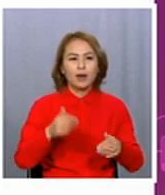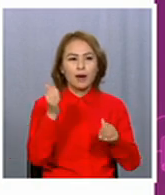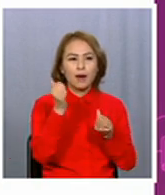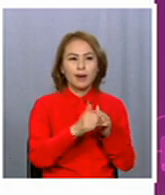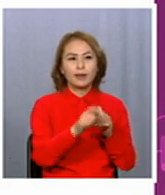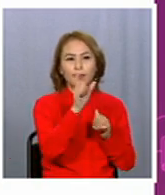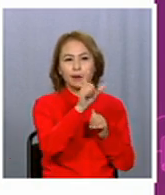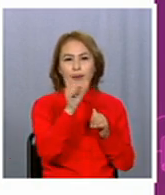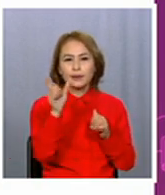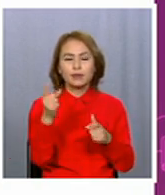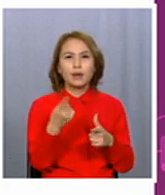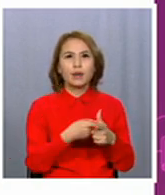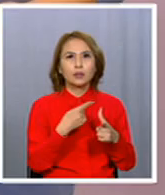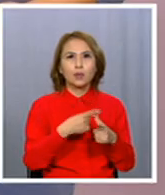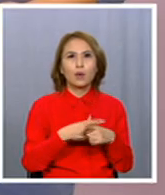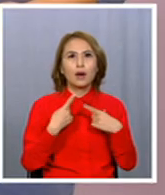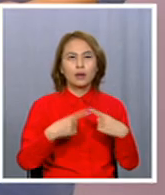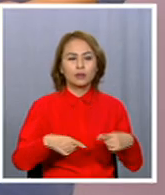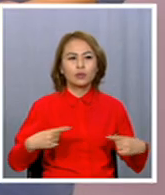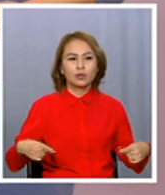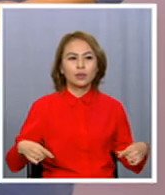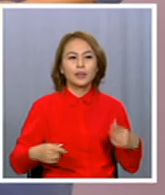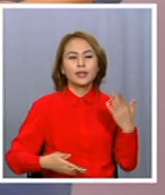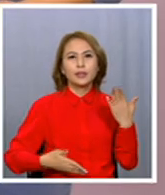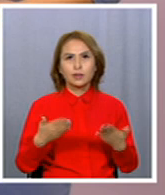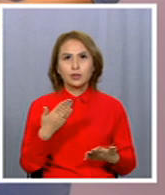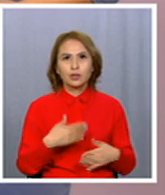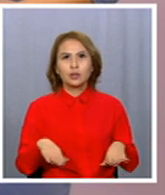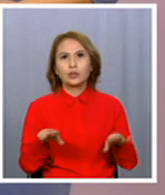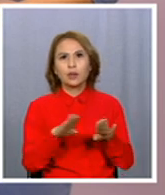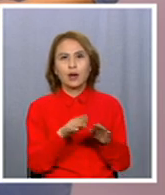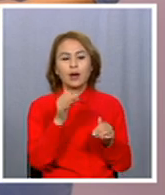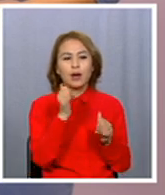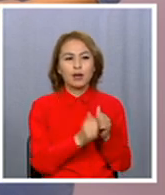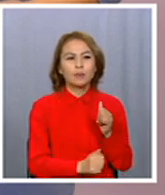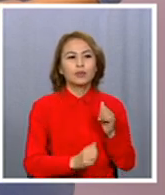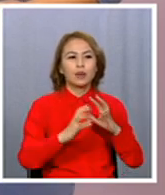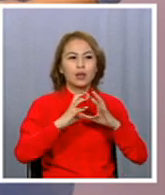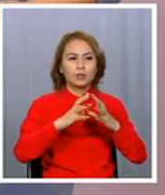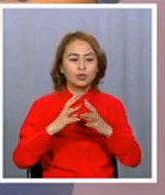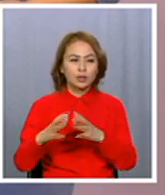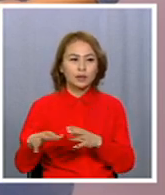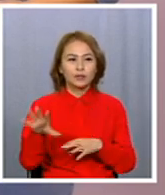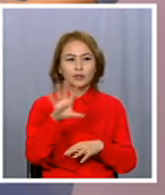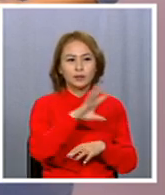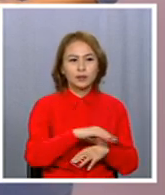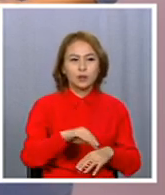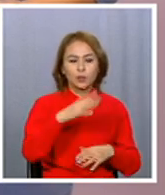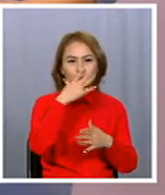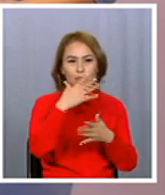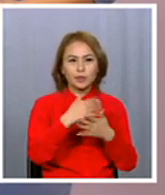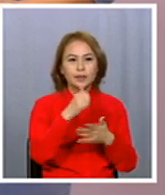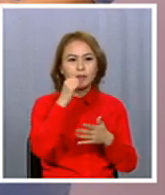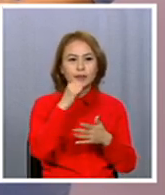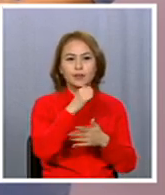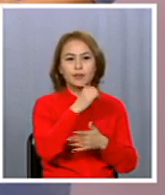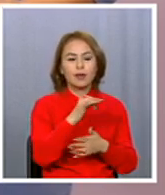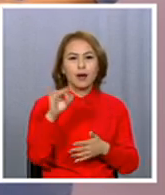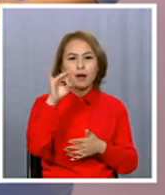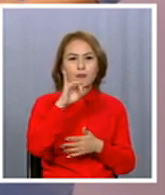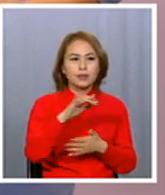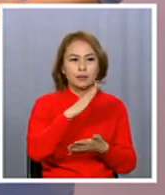қайсының аталуы әр түрлі. Ендеше, әр бір ғаламшардың атауында өзіндік бір сыр, аңыз бар